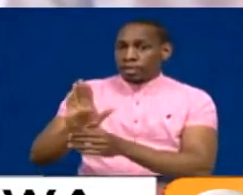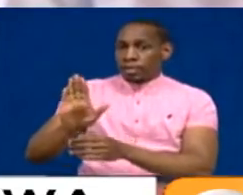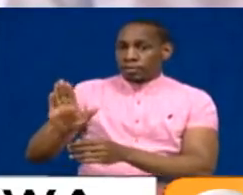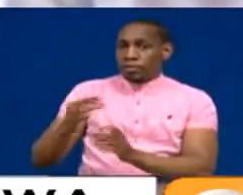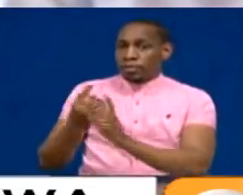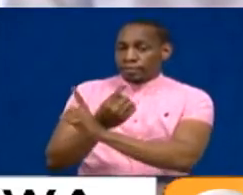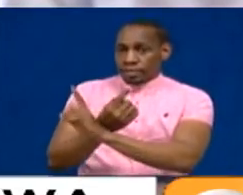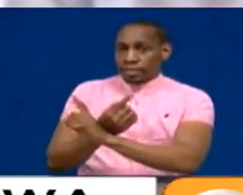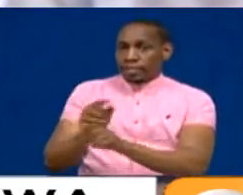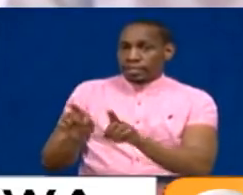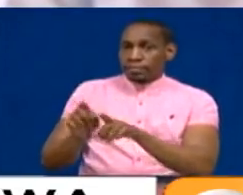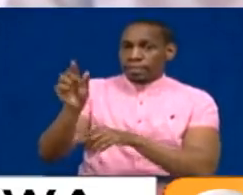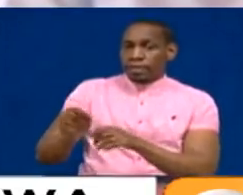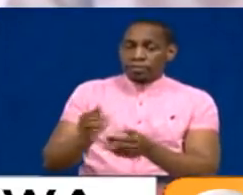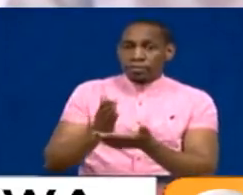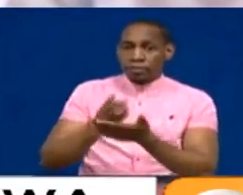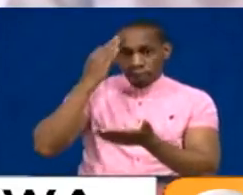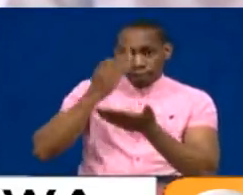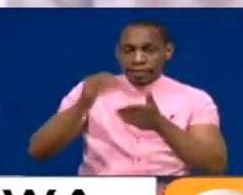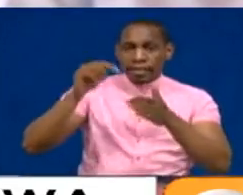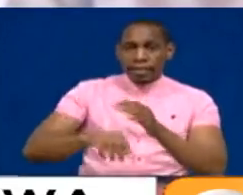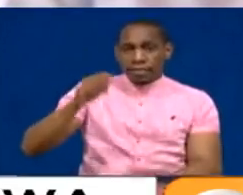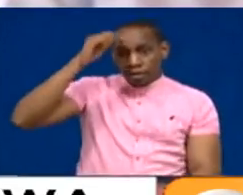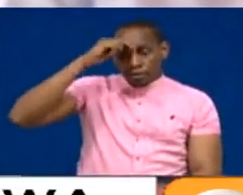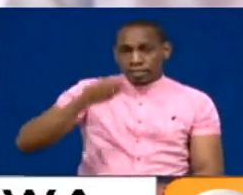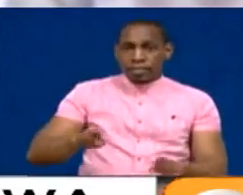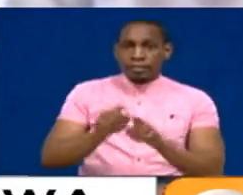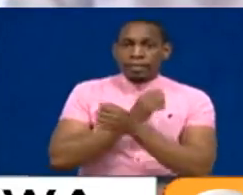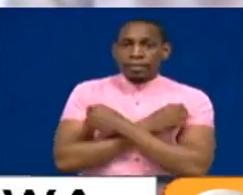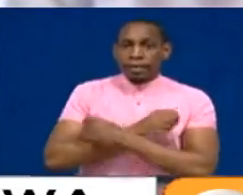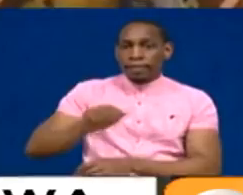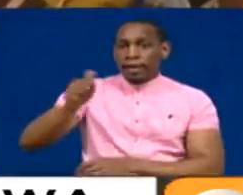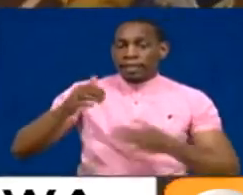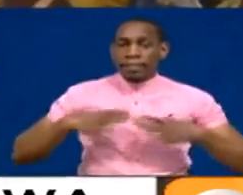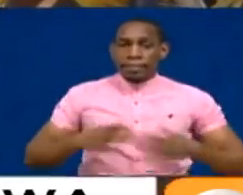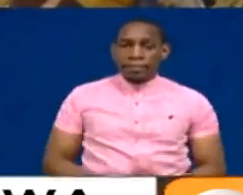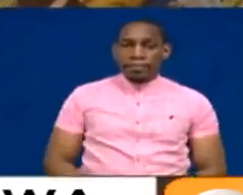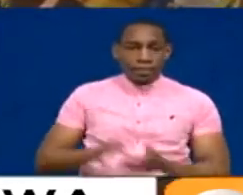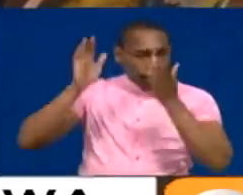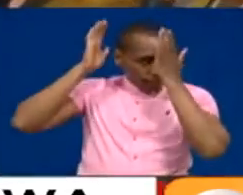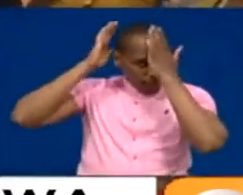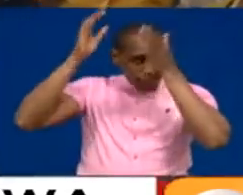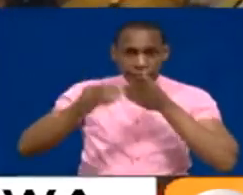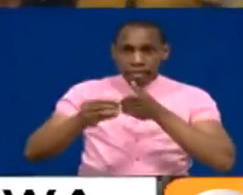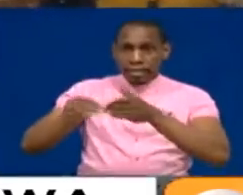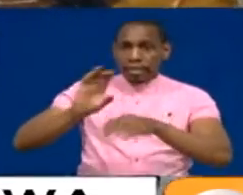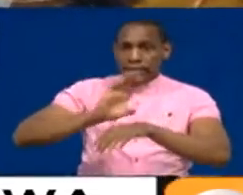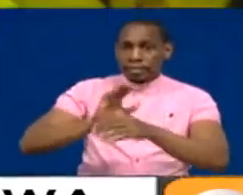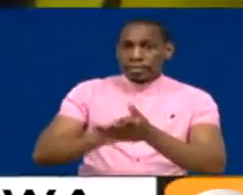yourself as a man of deep faith, wisdom, and love of others. Anyolo atasimamia